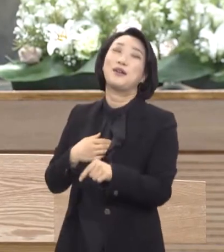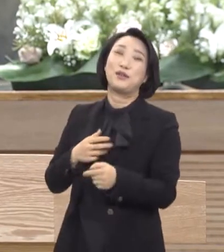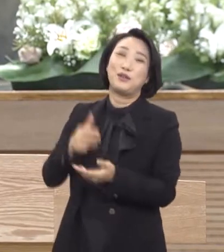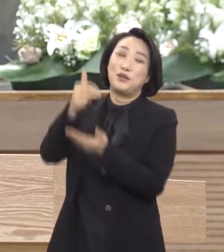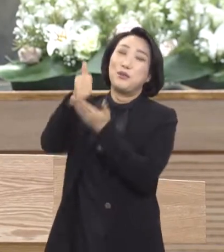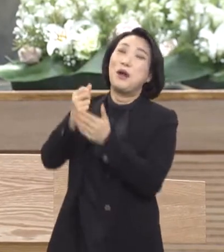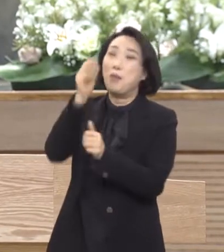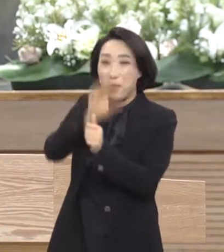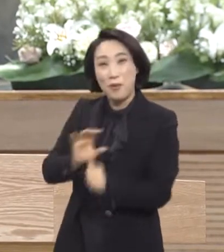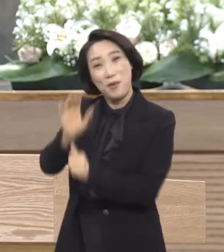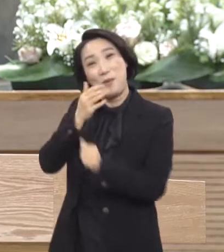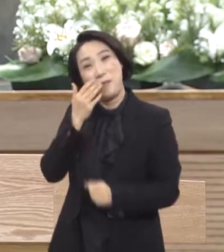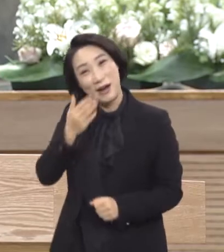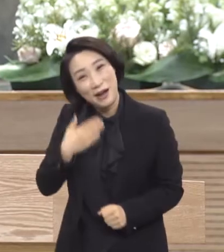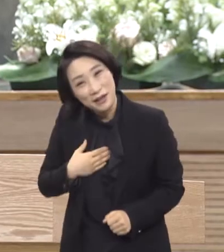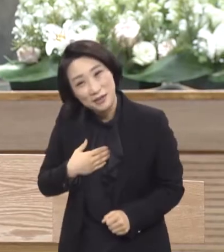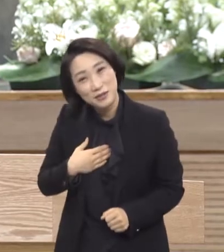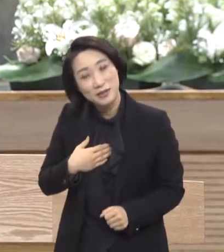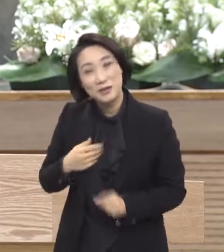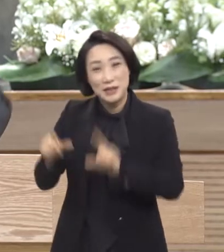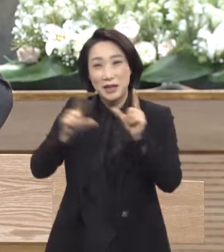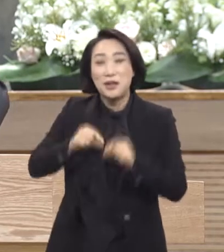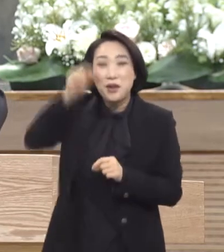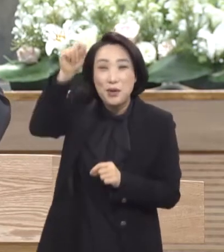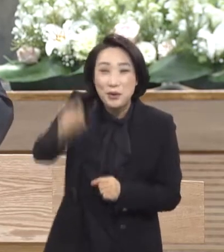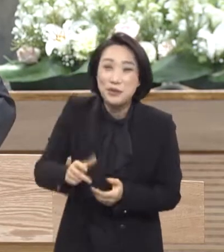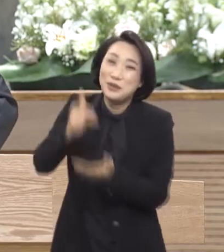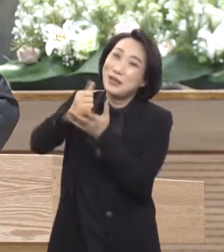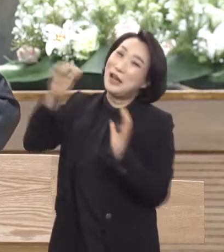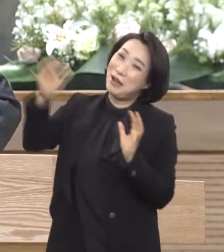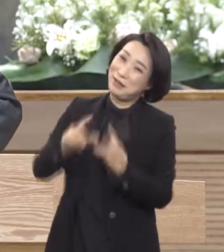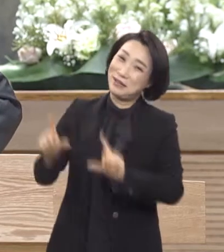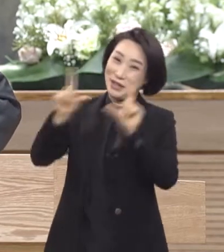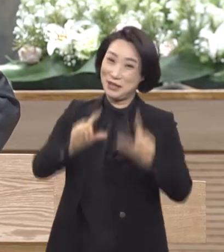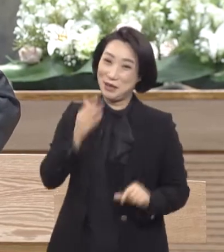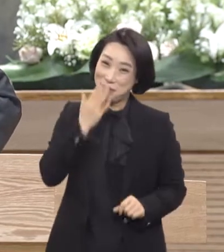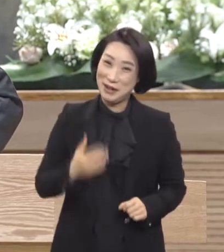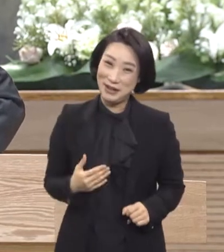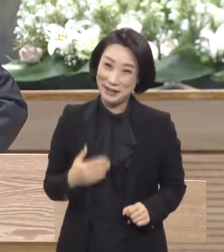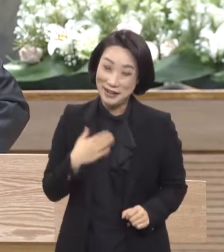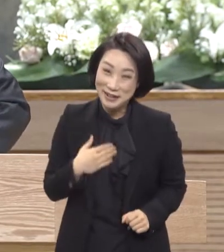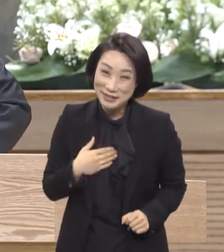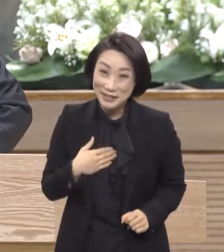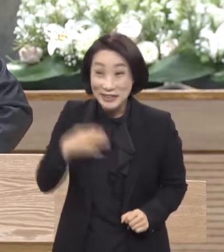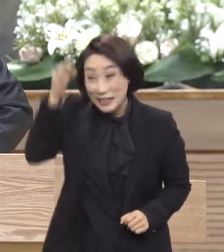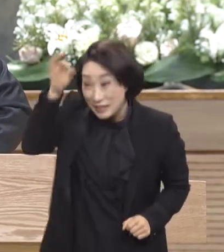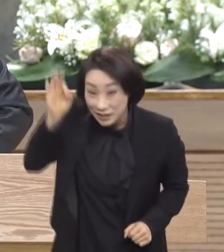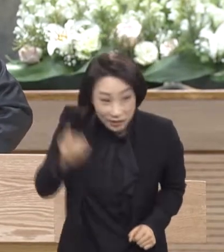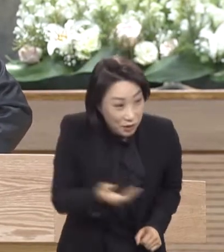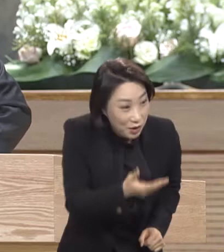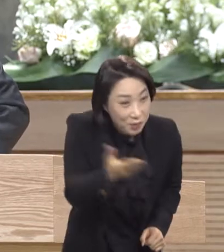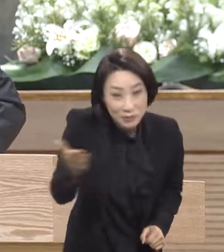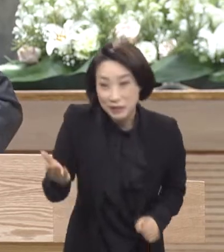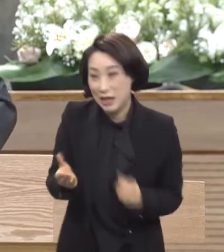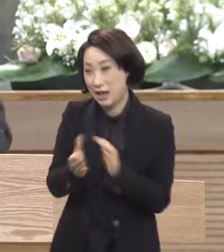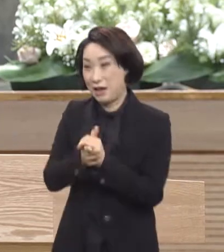주님한테 보호받고 영원히 주님과 함께 살지 않겠습니까? 인정하시면 아멘